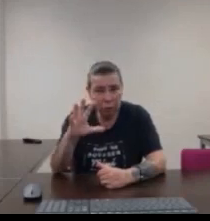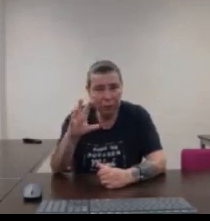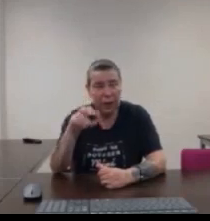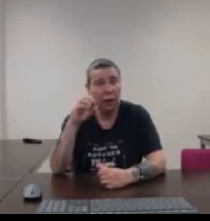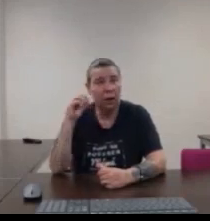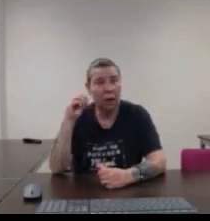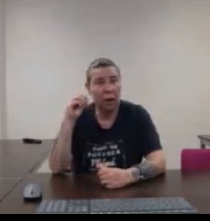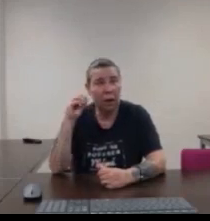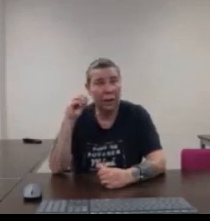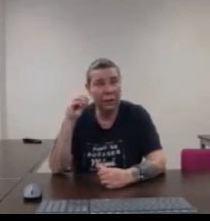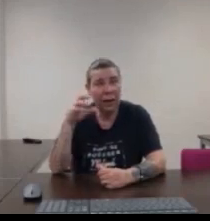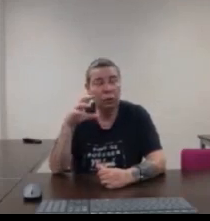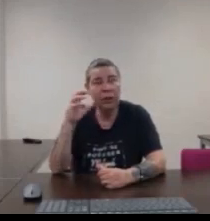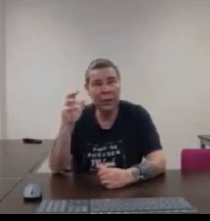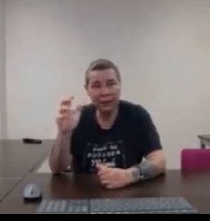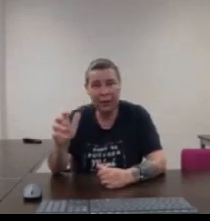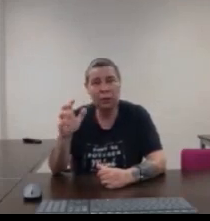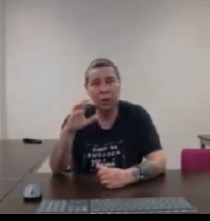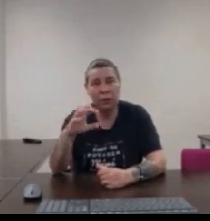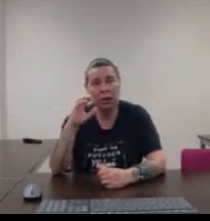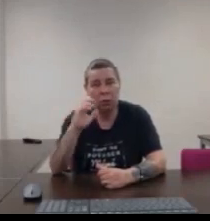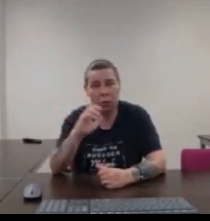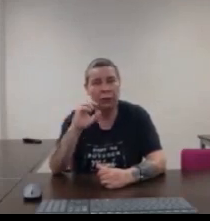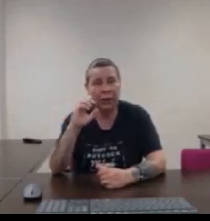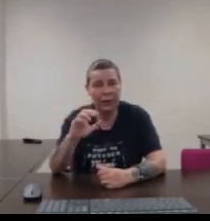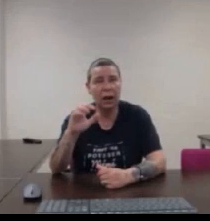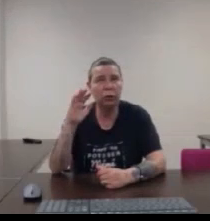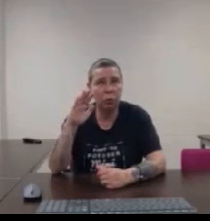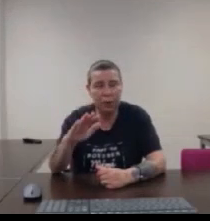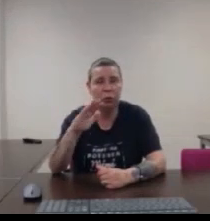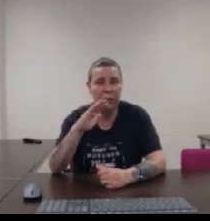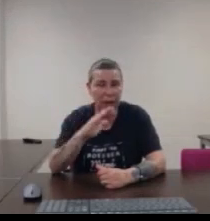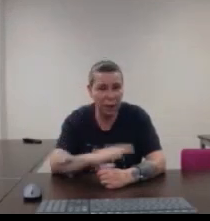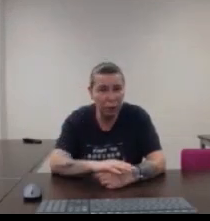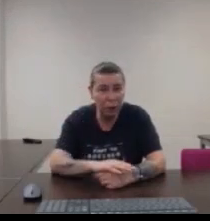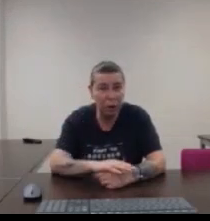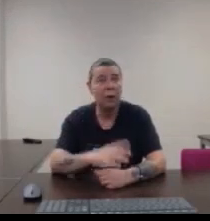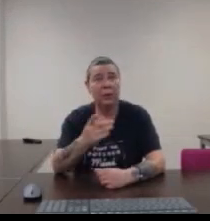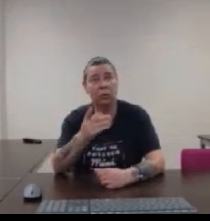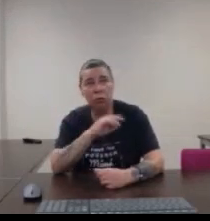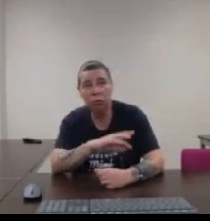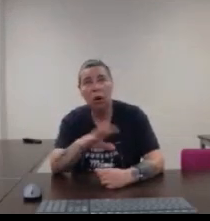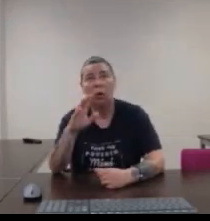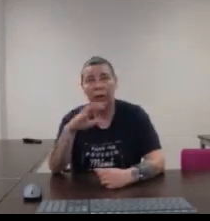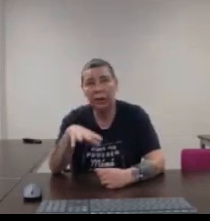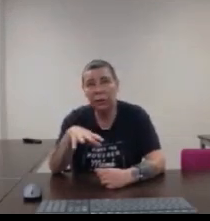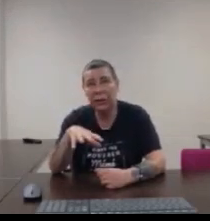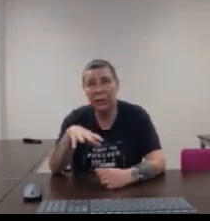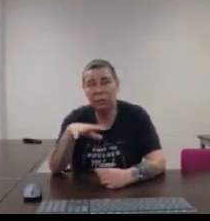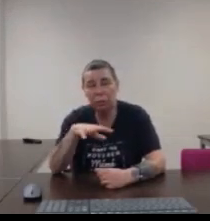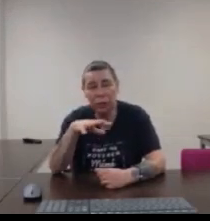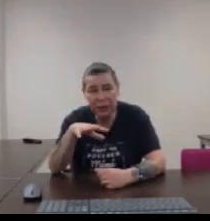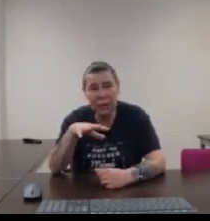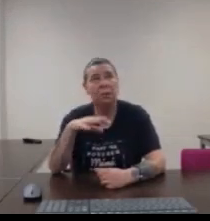le repose-pied n'a d'utilité que lorsqu'il compense un écart entre le plat du pied et le sol. Parce que du coup, on a